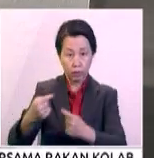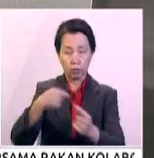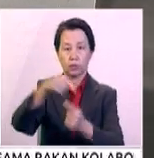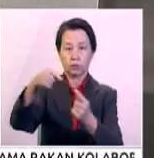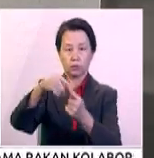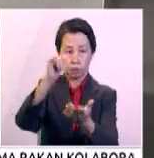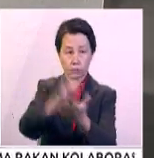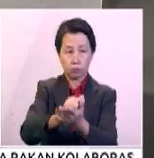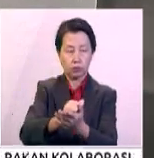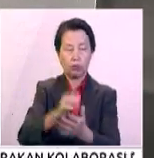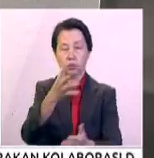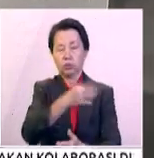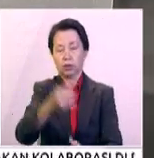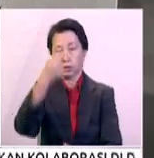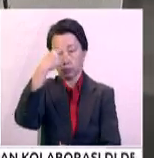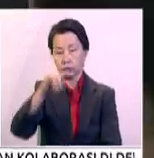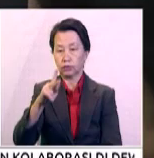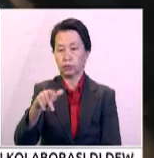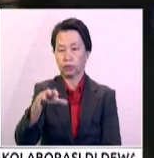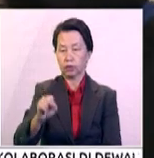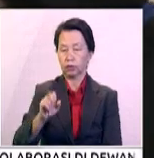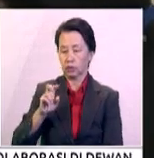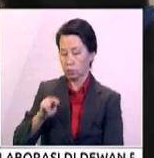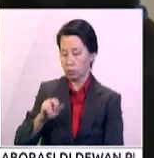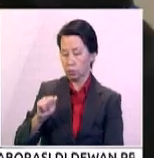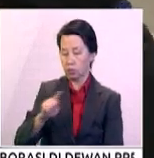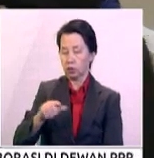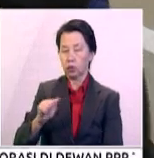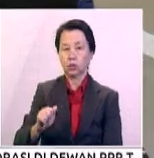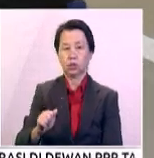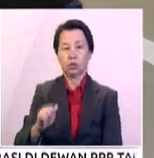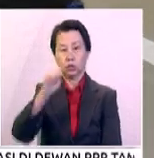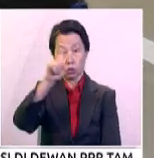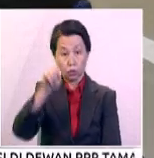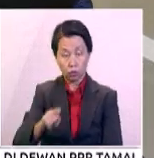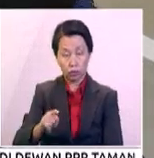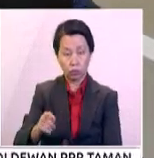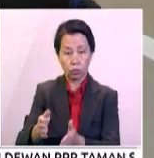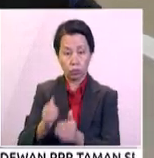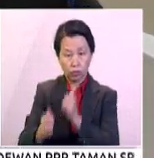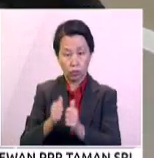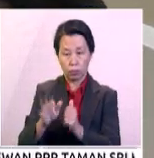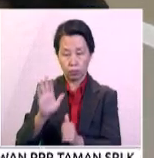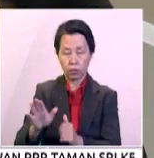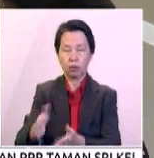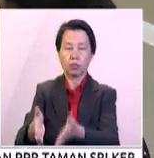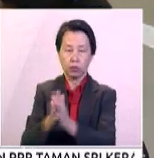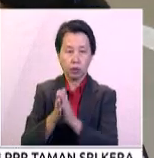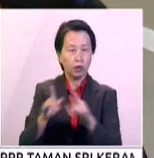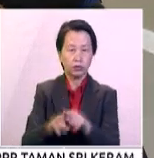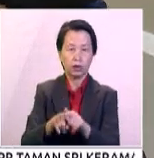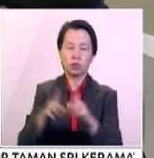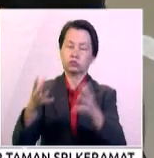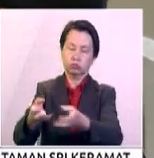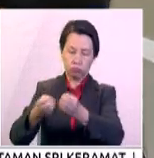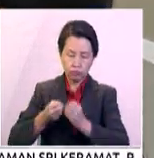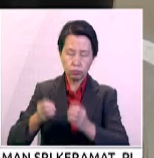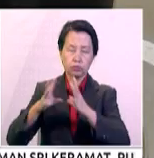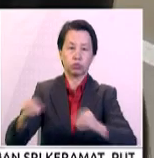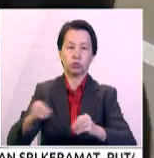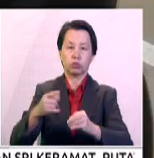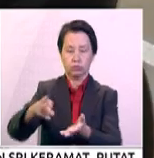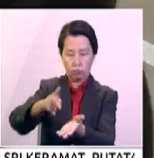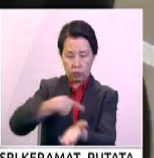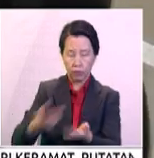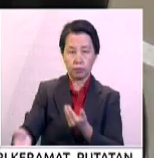Tarikh tersebut manakala bagi kes Naza Quest auto pihak responden turut membuat permohonan sama tawaran penyelesaian bagi proses